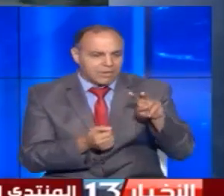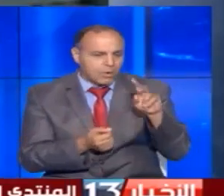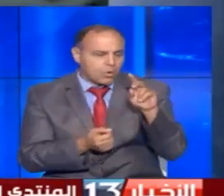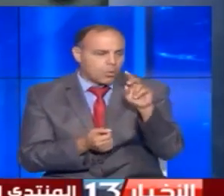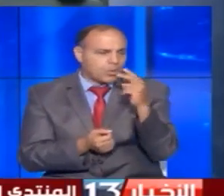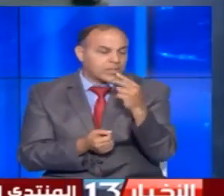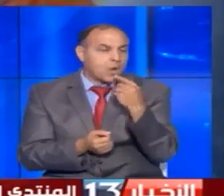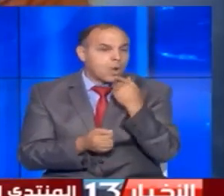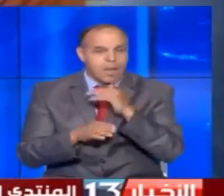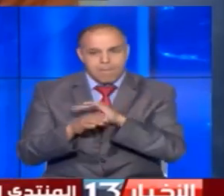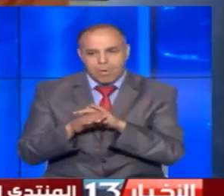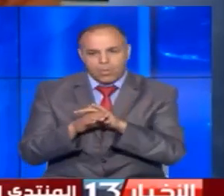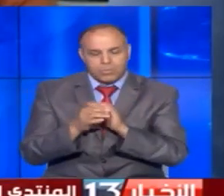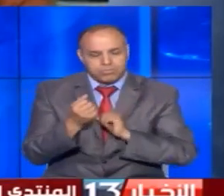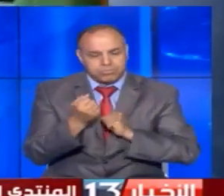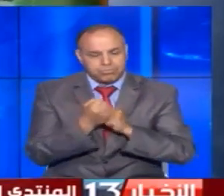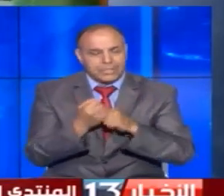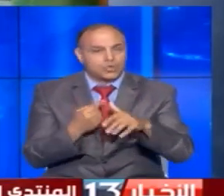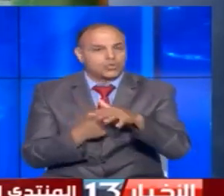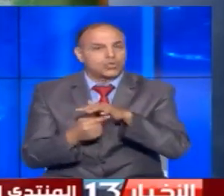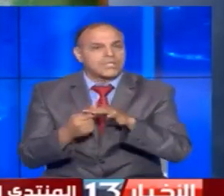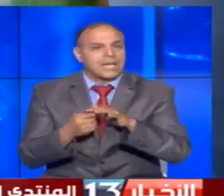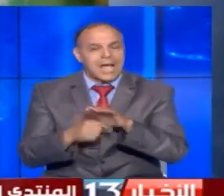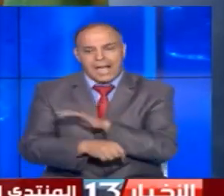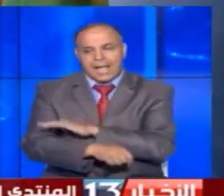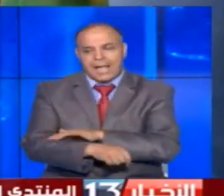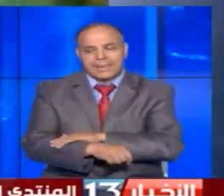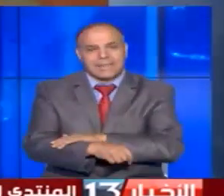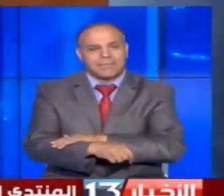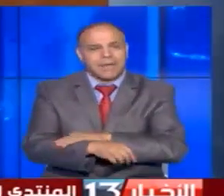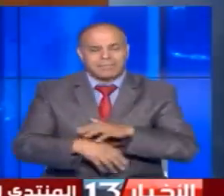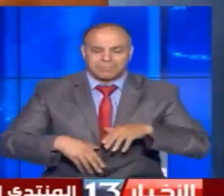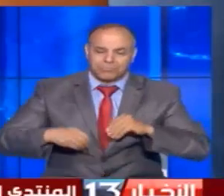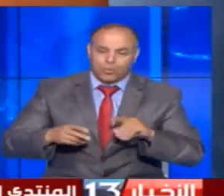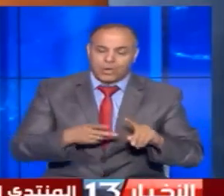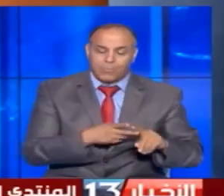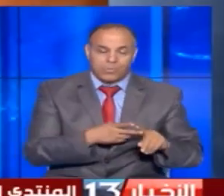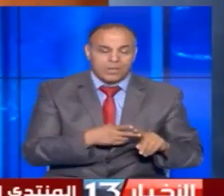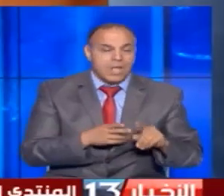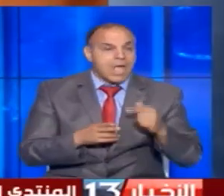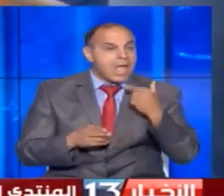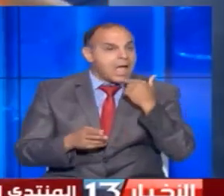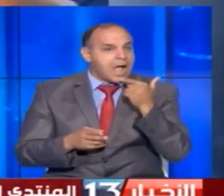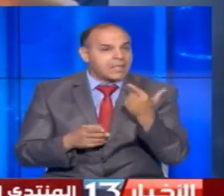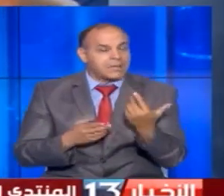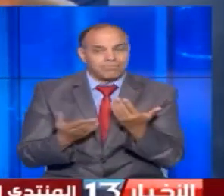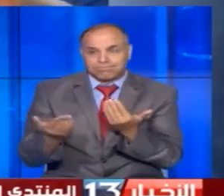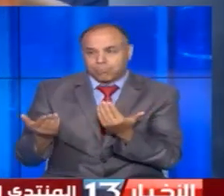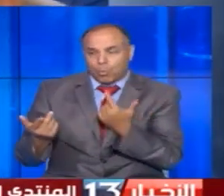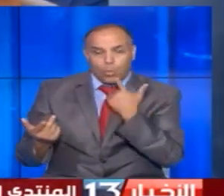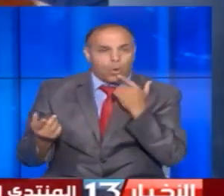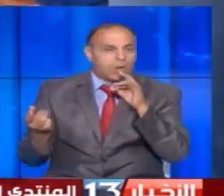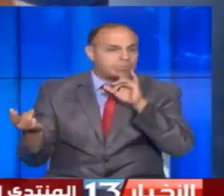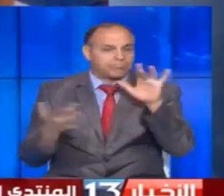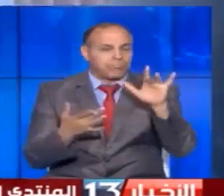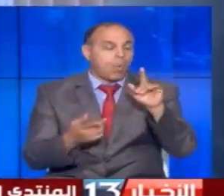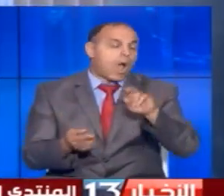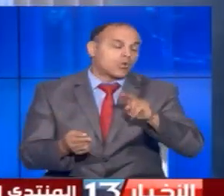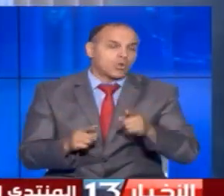المتعلق بالاحاطه الاجتماعيه بالعمال المسرحي لا يرتقي الى انتظارات ضحايا الطرد التعسفي